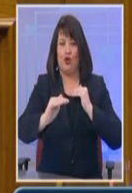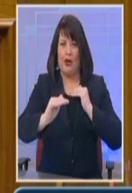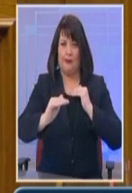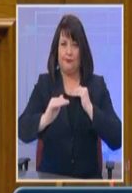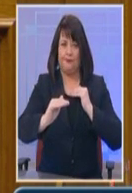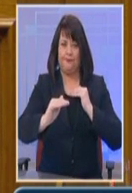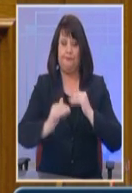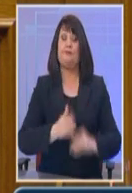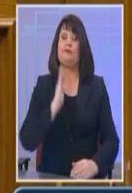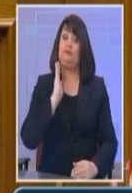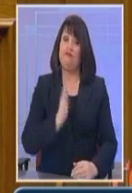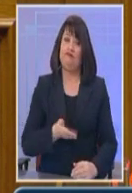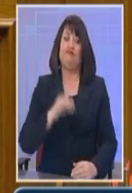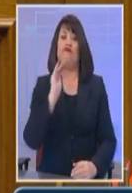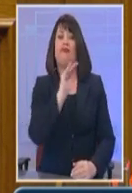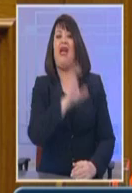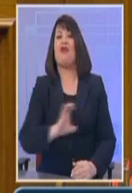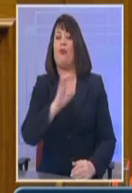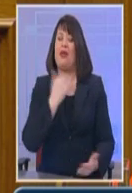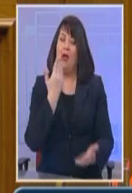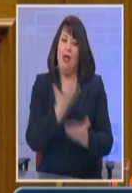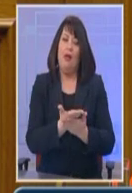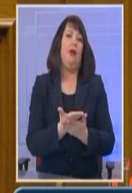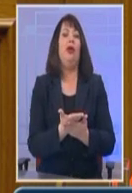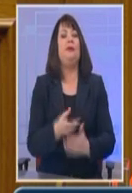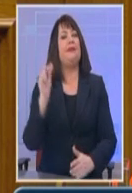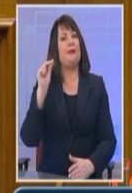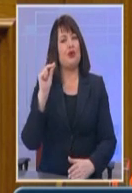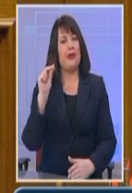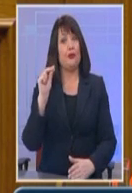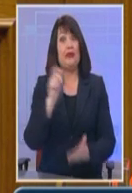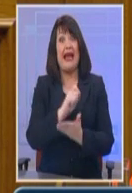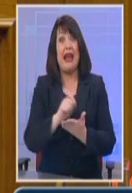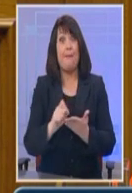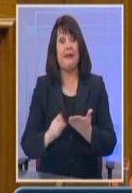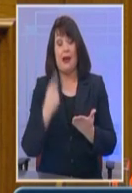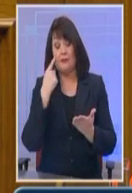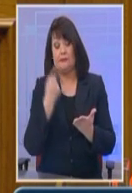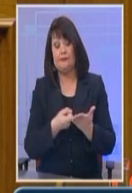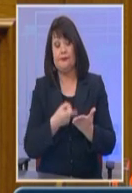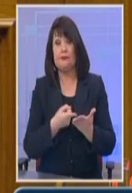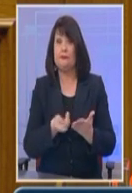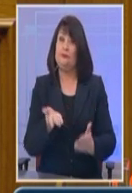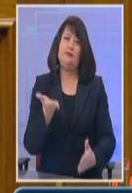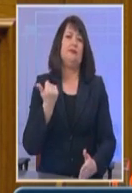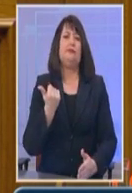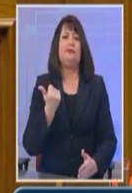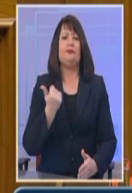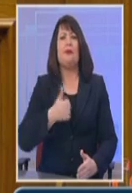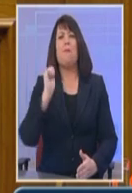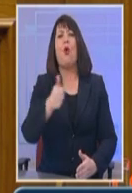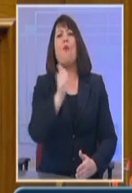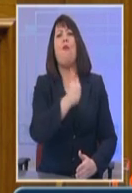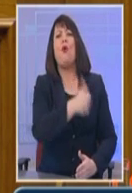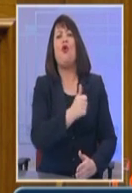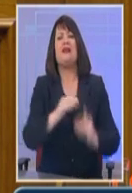μπορούσατε να απαιτήσετε από τους ομολόγους σας να δεσμευτούν γραπτά ότι δεν θα υπάρχουν μονομερείς ενέργειες και δεν